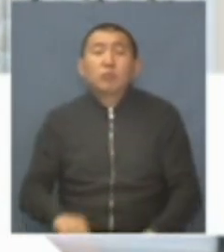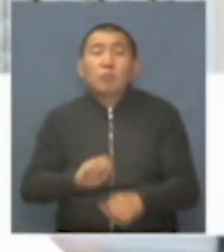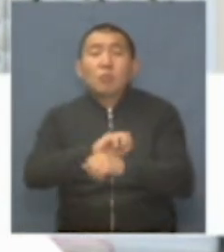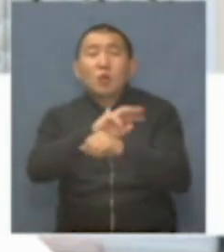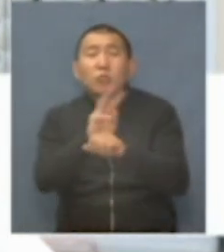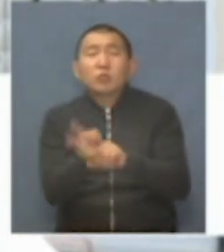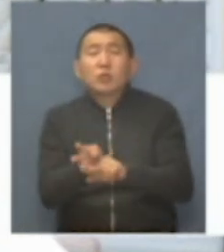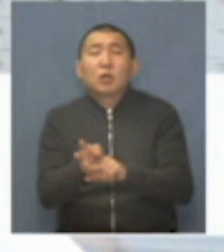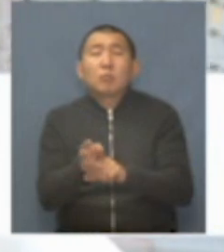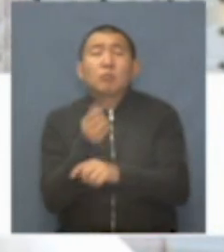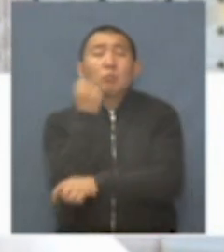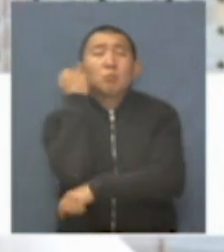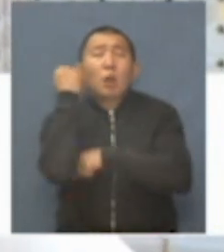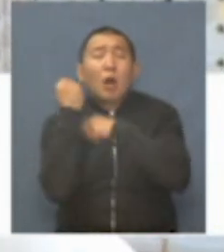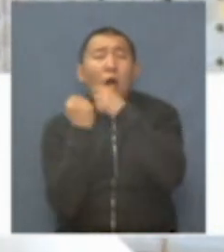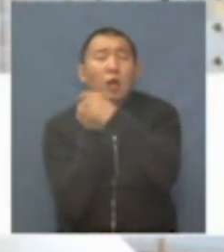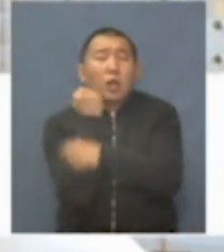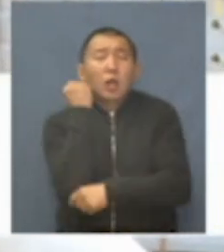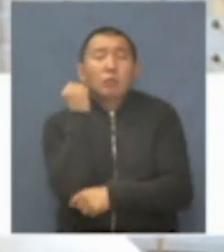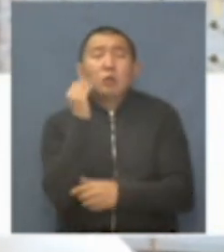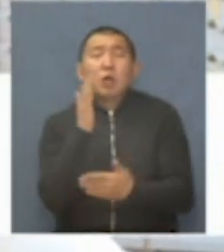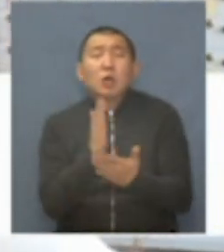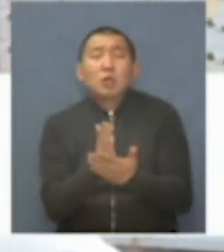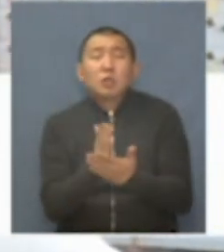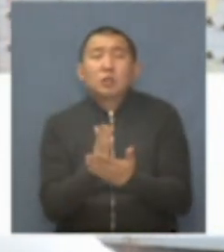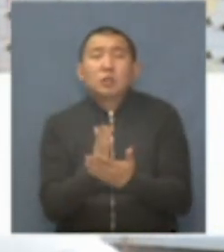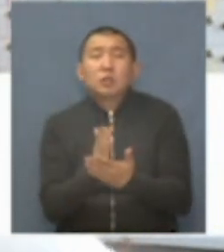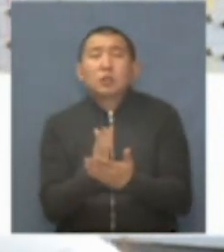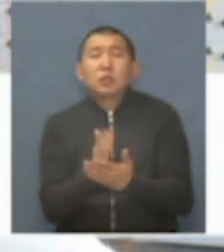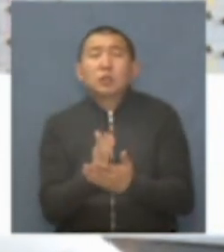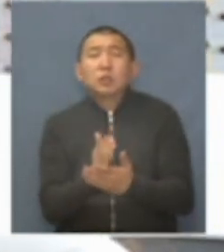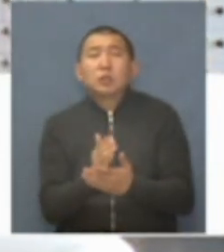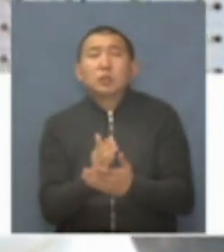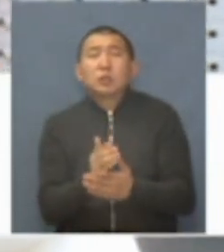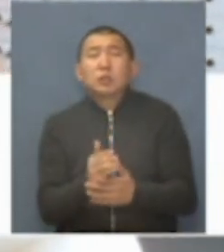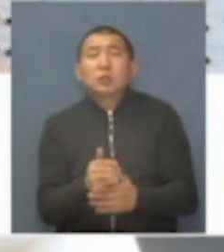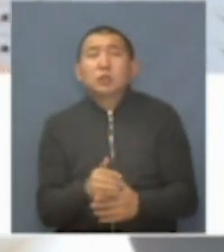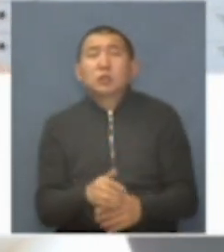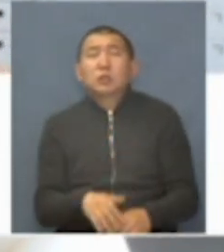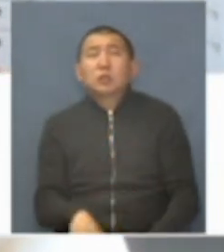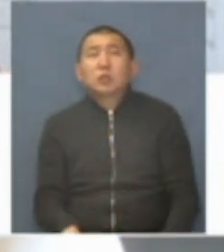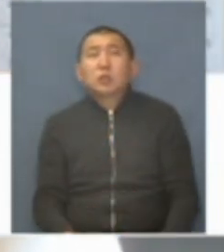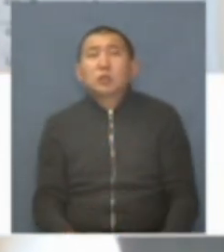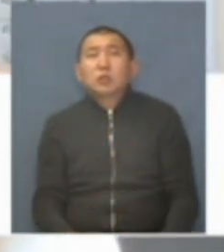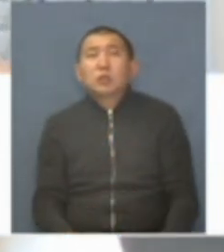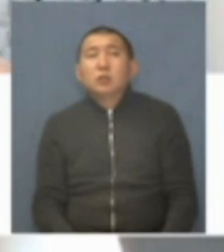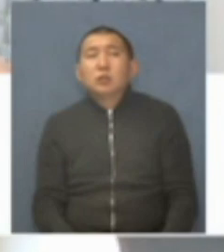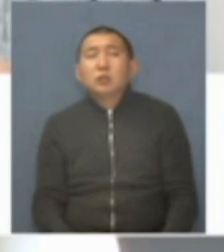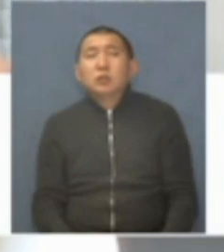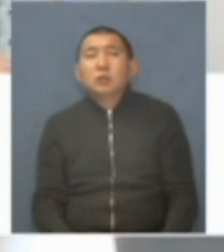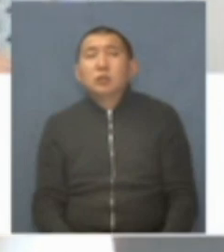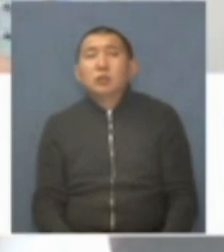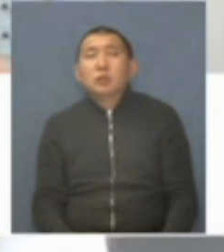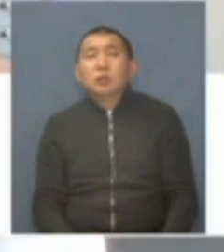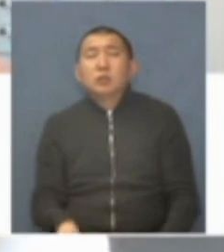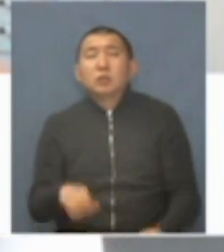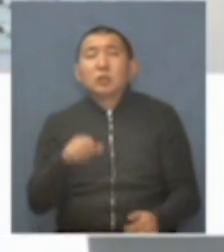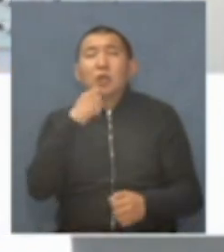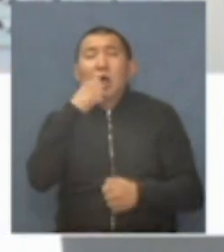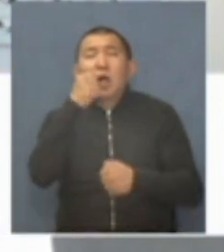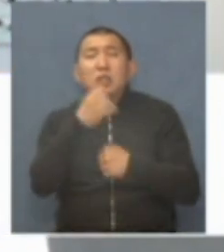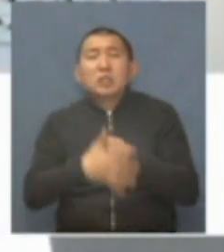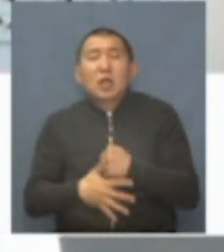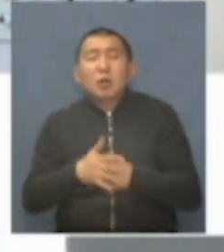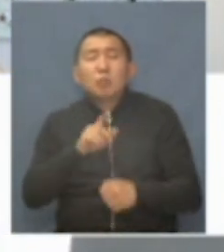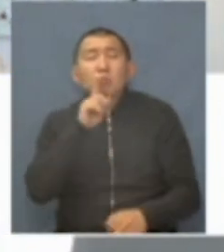есть методологические разработки, которыми мы делимся со всеми регионами, совместно с центральными